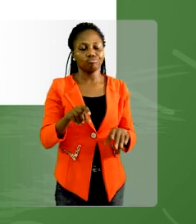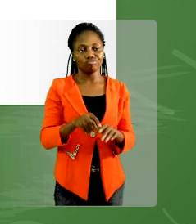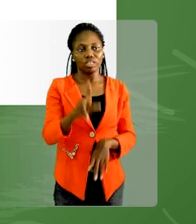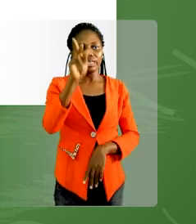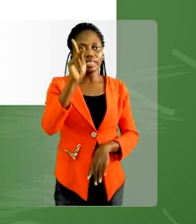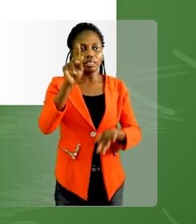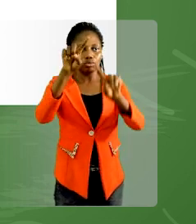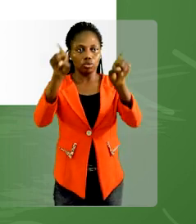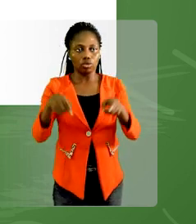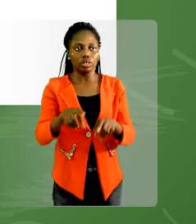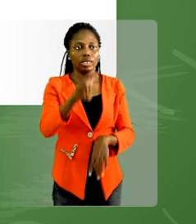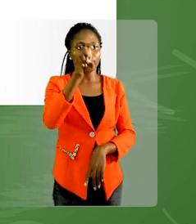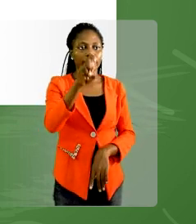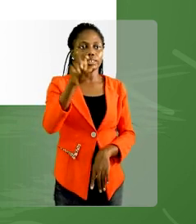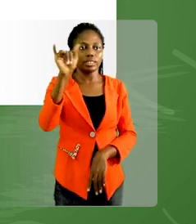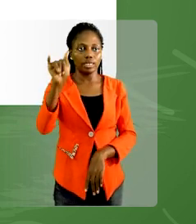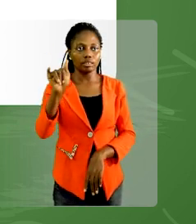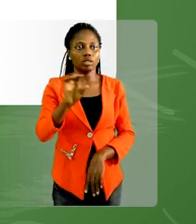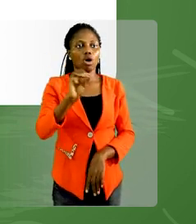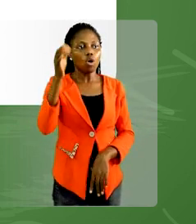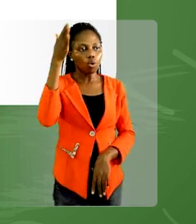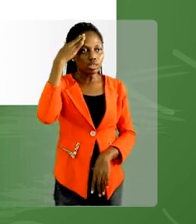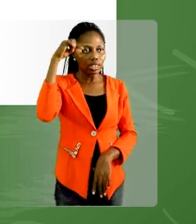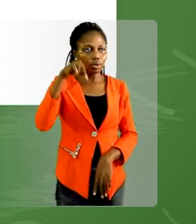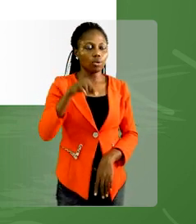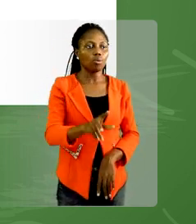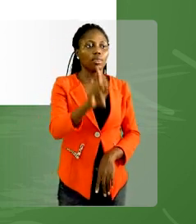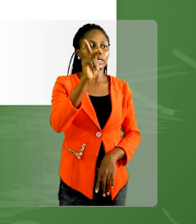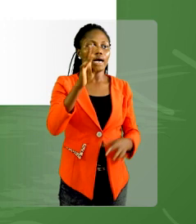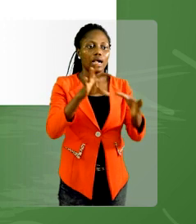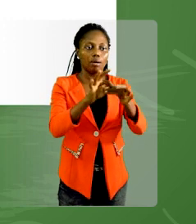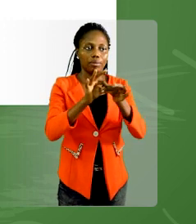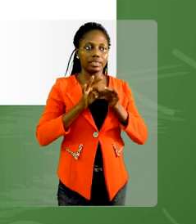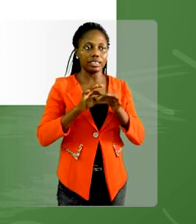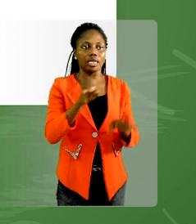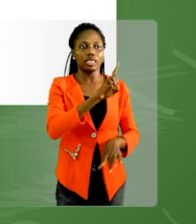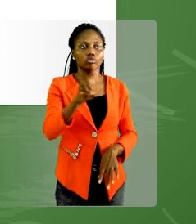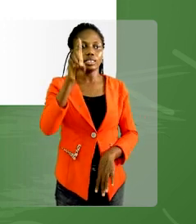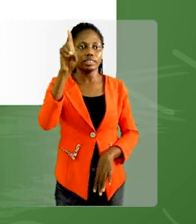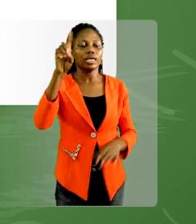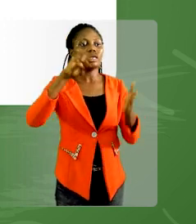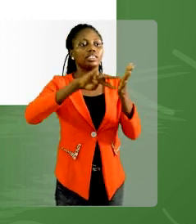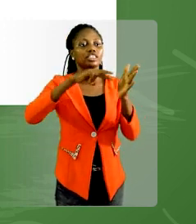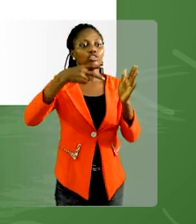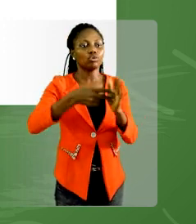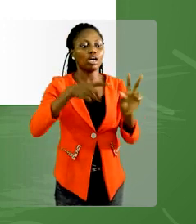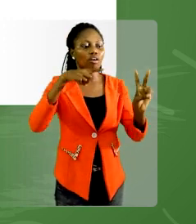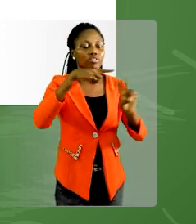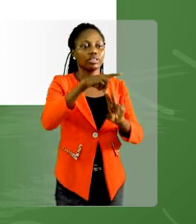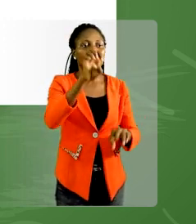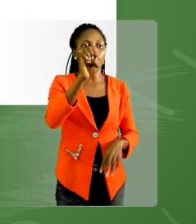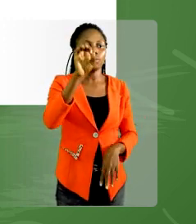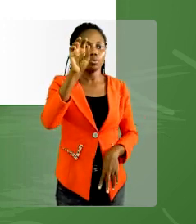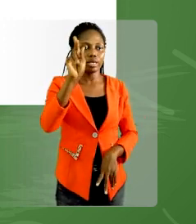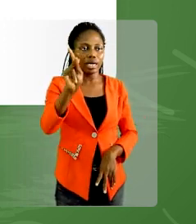Y. On sait que K appartient à la droite D, équivaut à vecteur EK